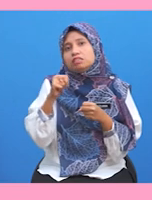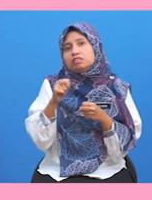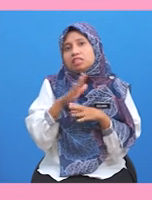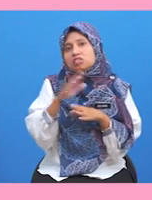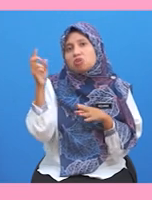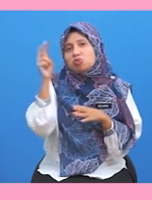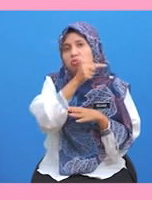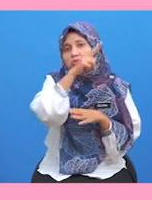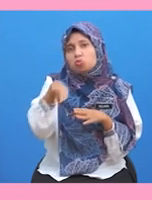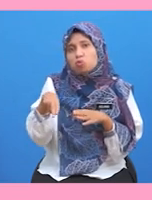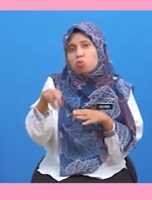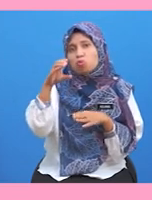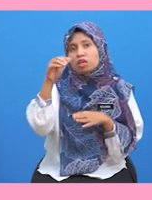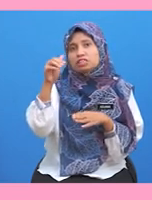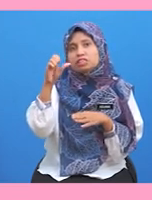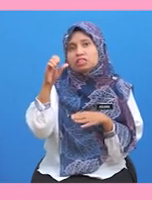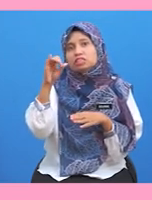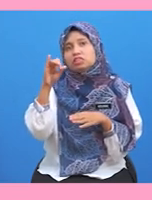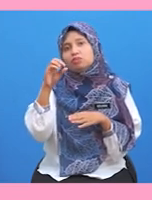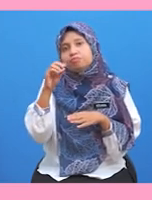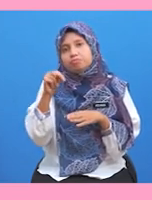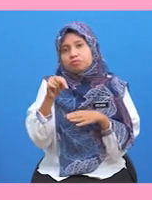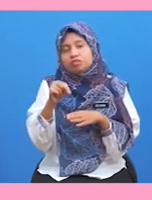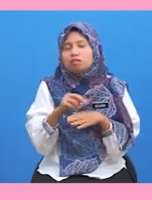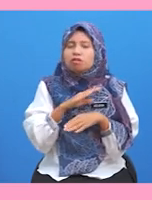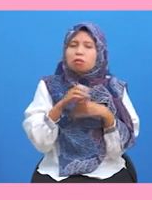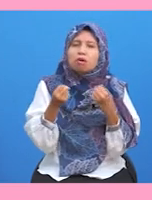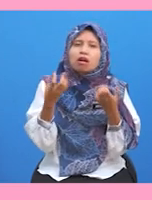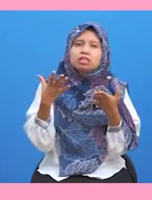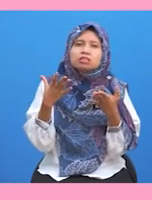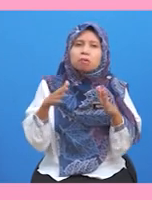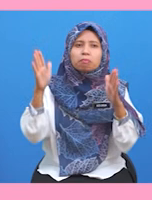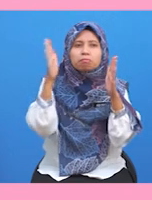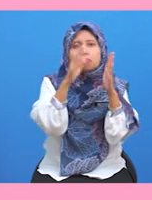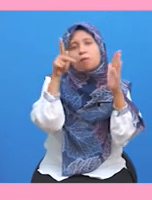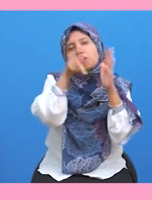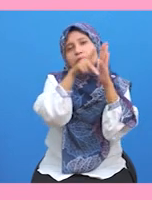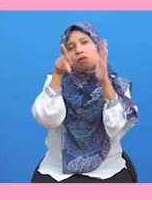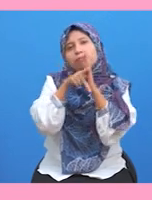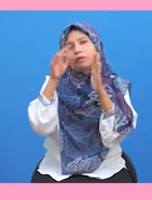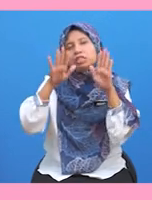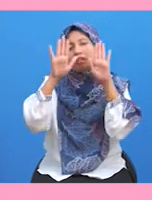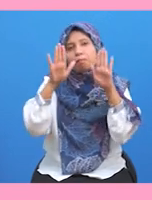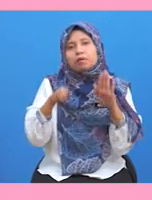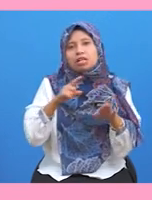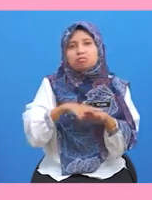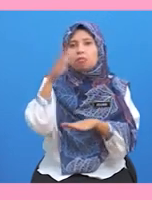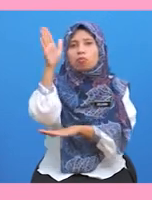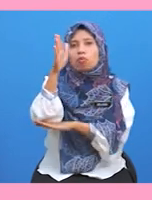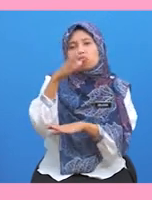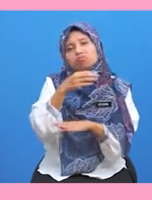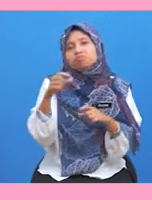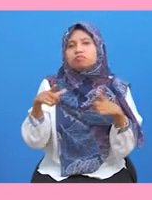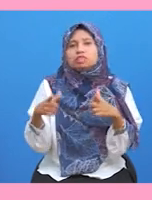dan poster anti penyerahan ditampal di pokok-pokok, perahu dan jeti. Demonstrasi di